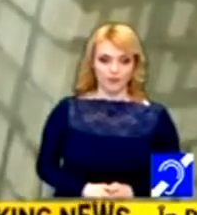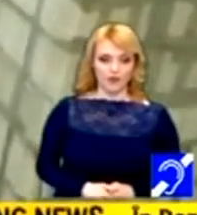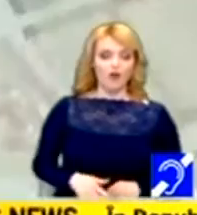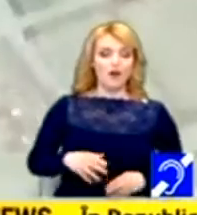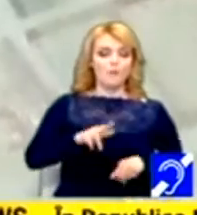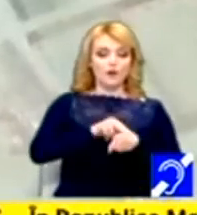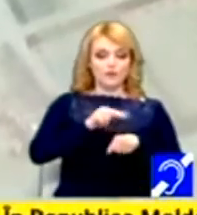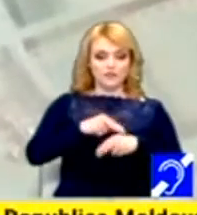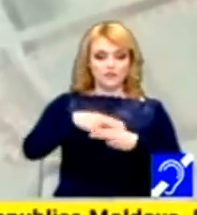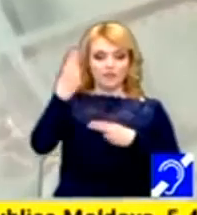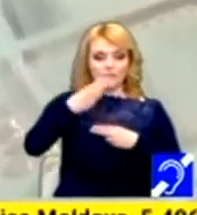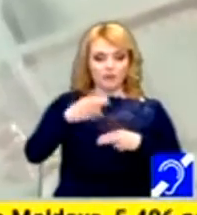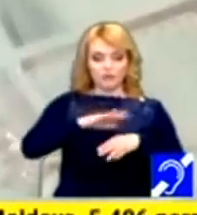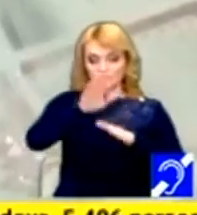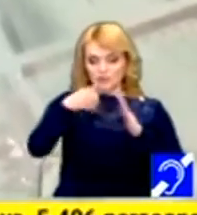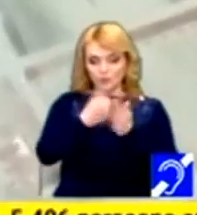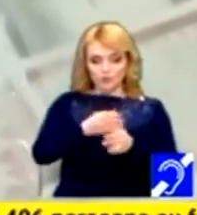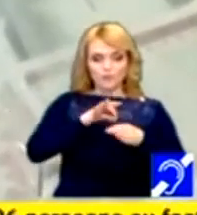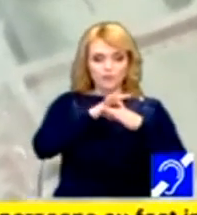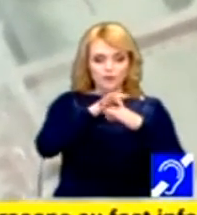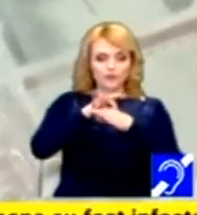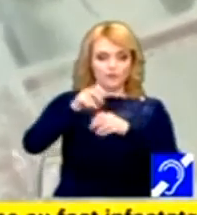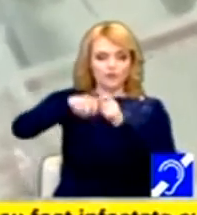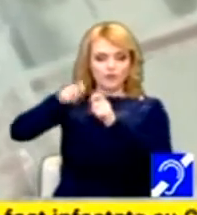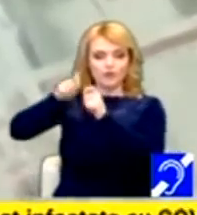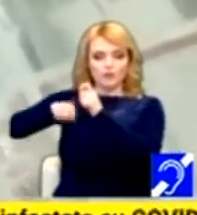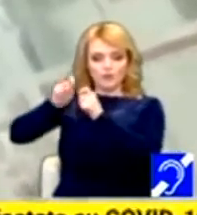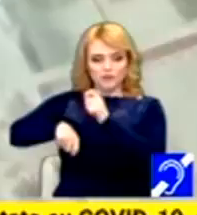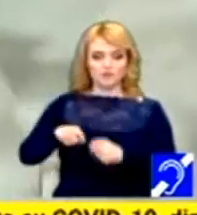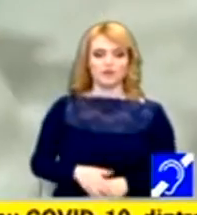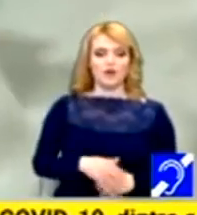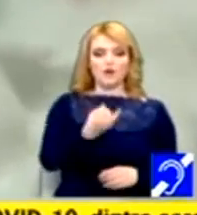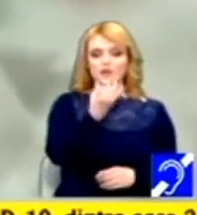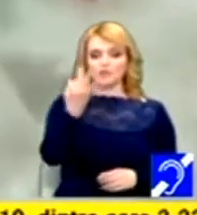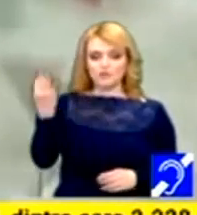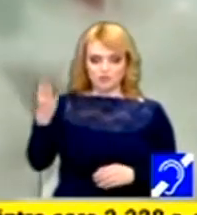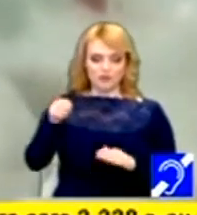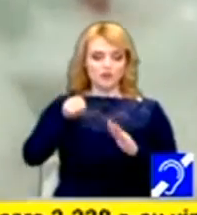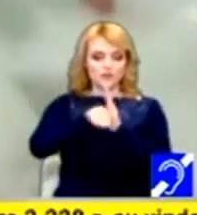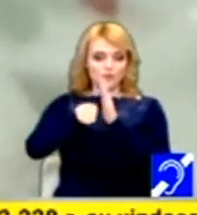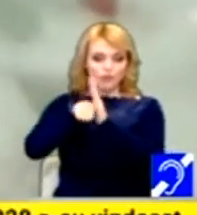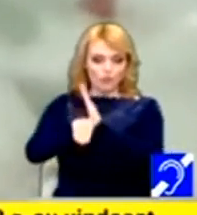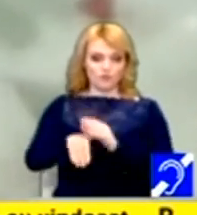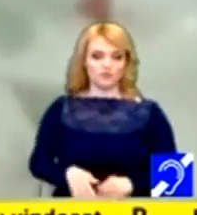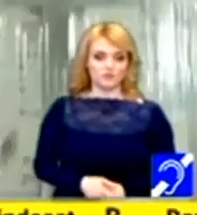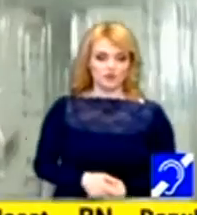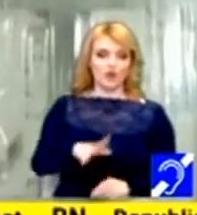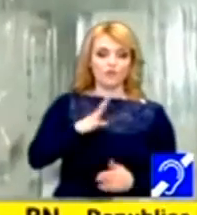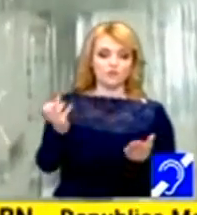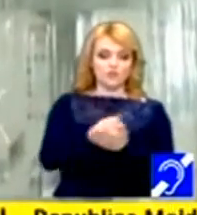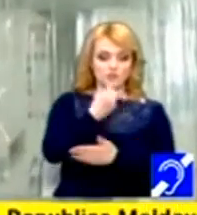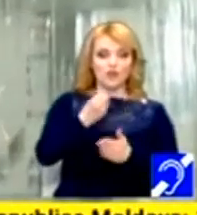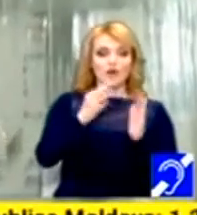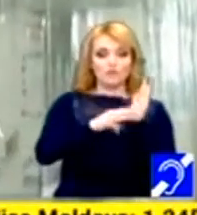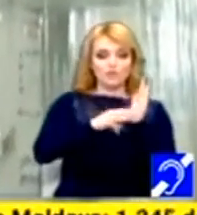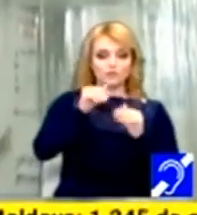Ofițerii serviciului Vamal au efectuat până acum 13 percheziții, inclusiv la câteva depozite deținute de suspecți în acest caz. Au fost găsite circa